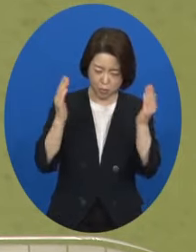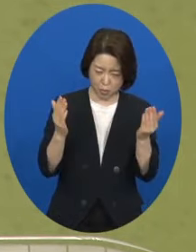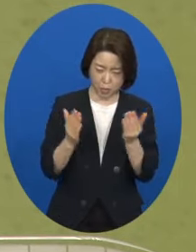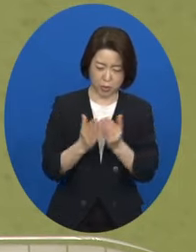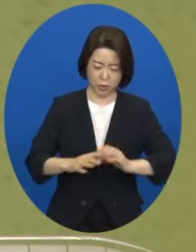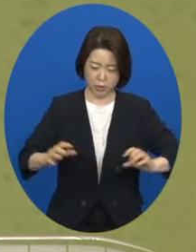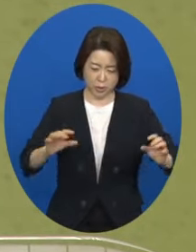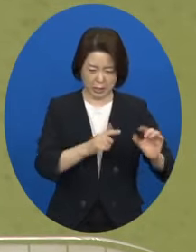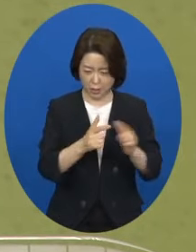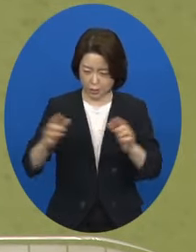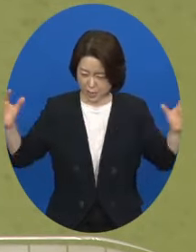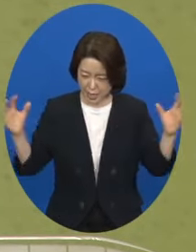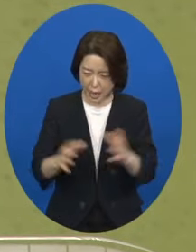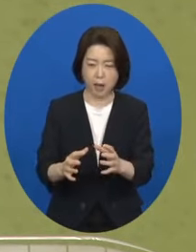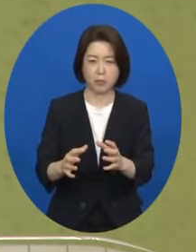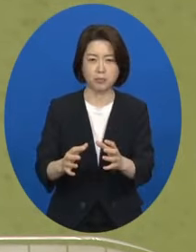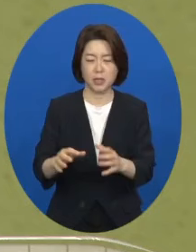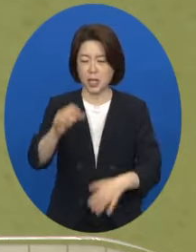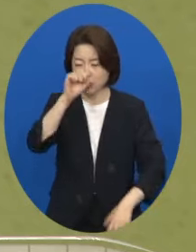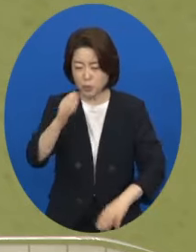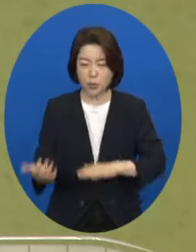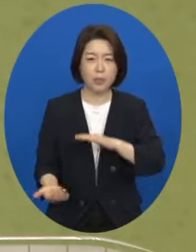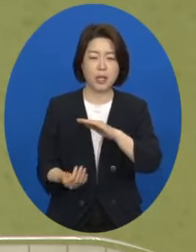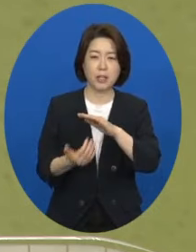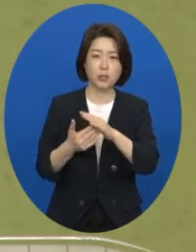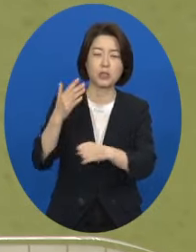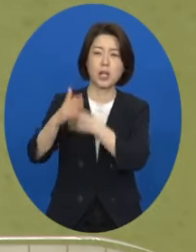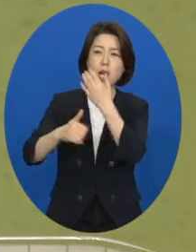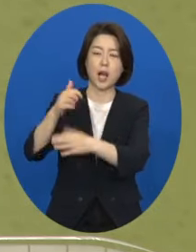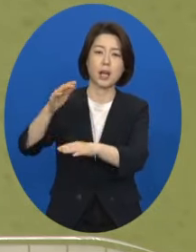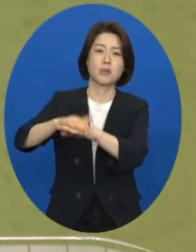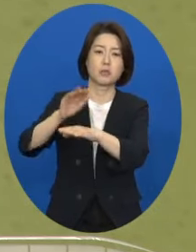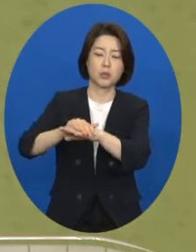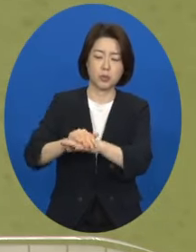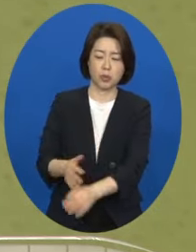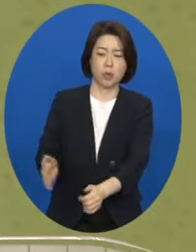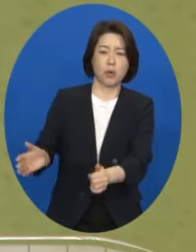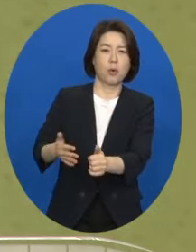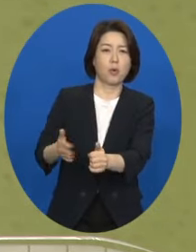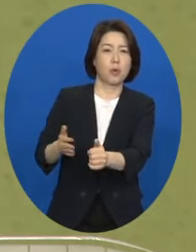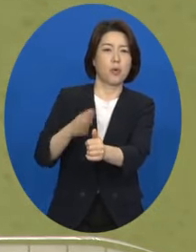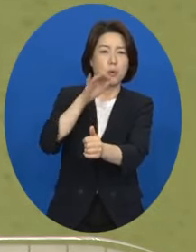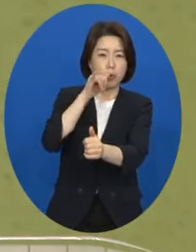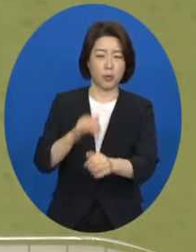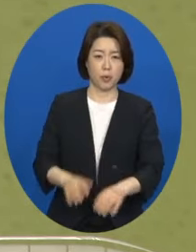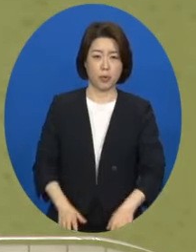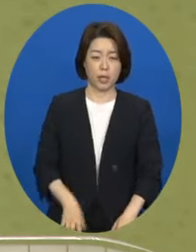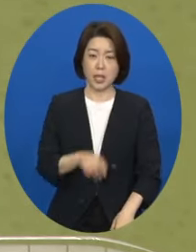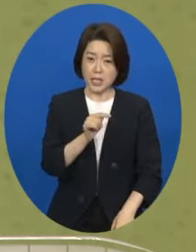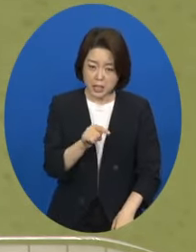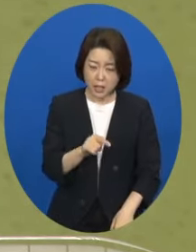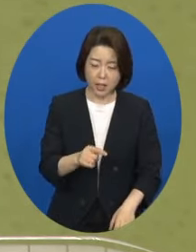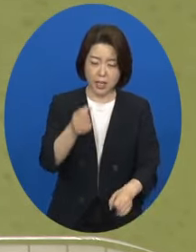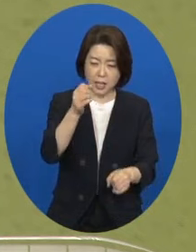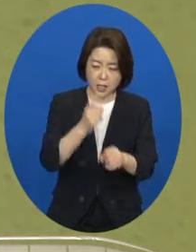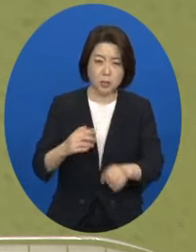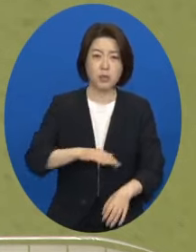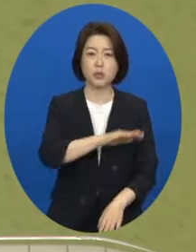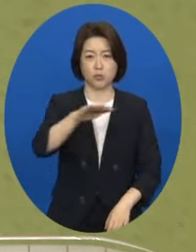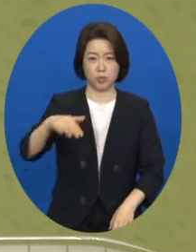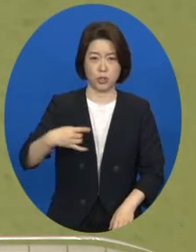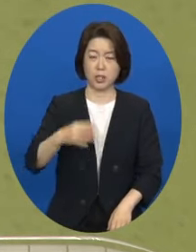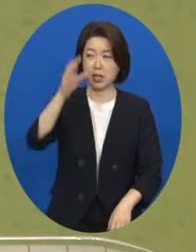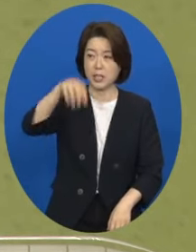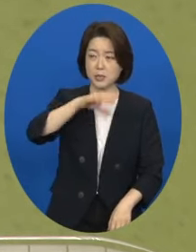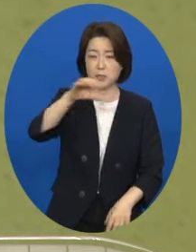합력하여 선을 이루시는 하나님의 손길이고 섭리인데 이것이 이미 저와 여러분들에게 십자가의 은혜를